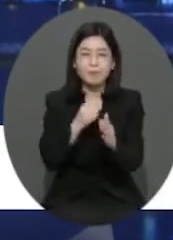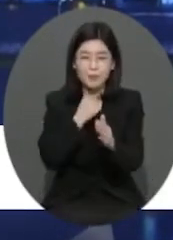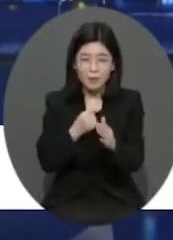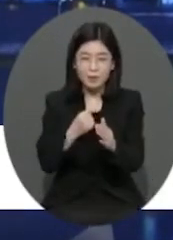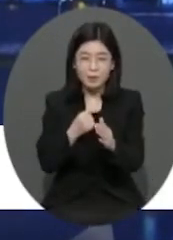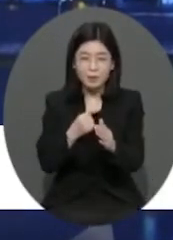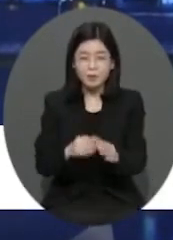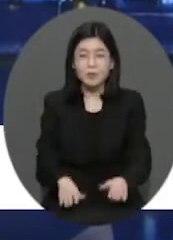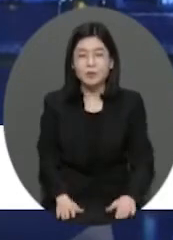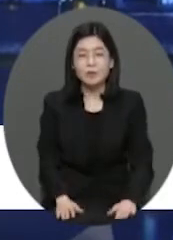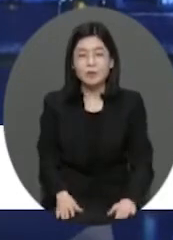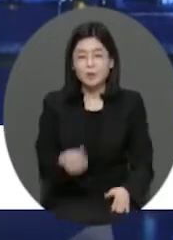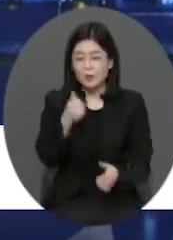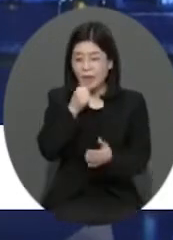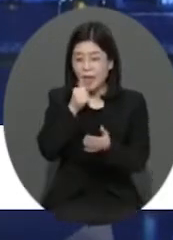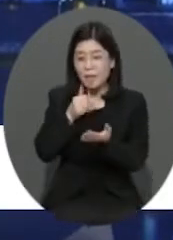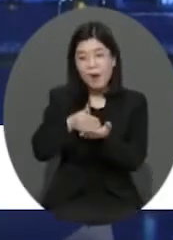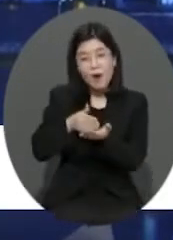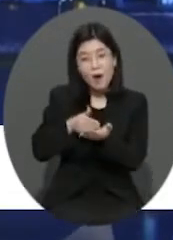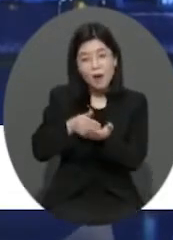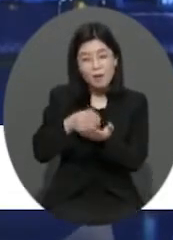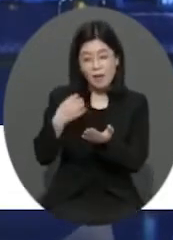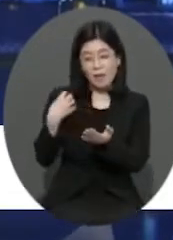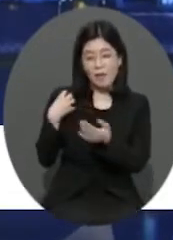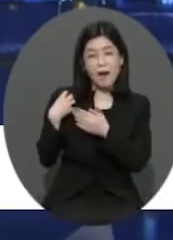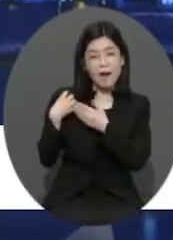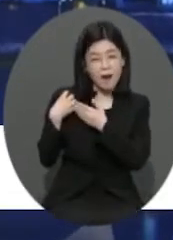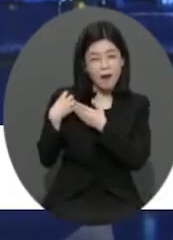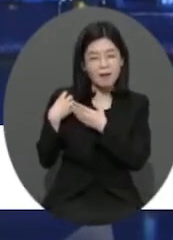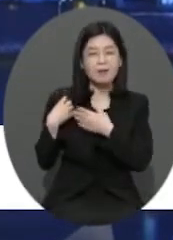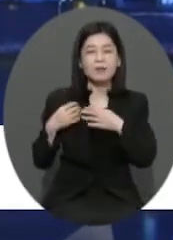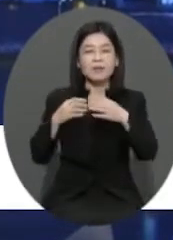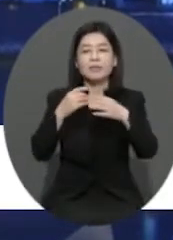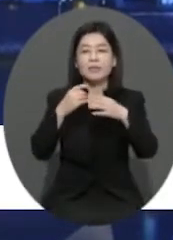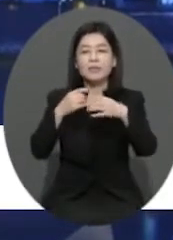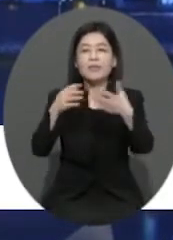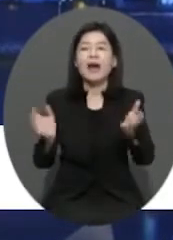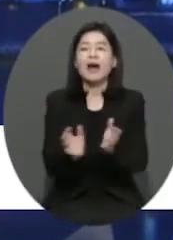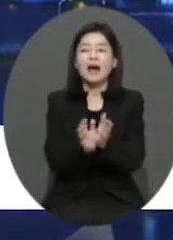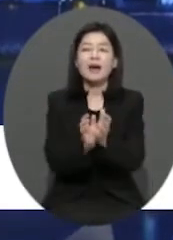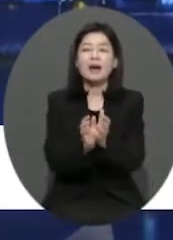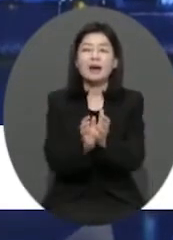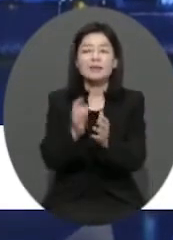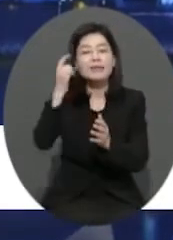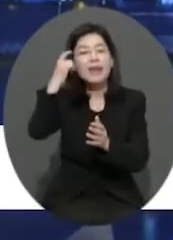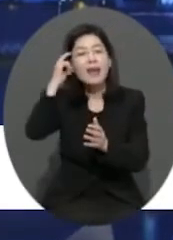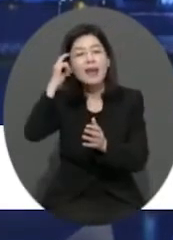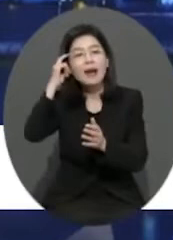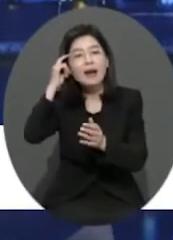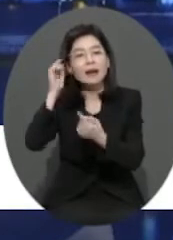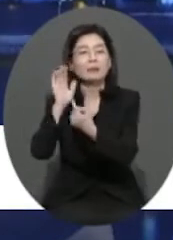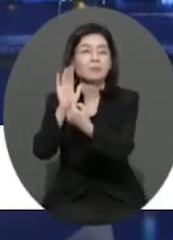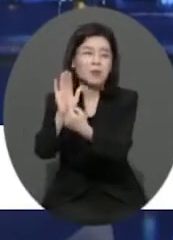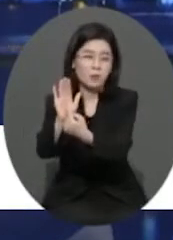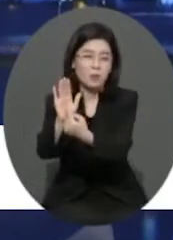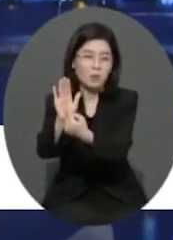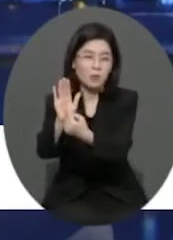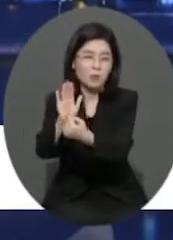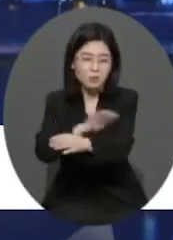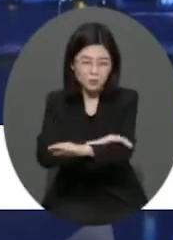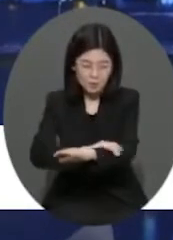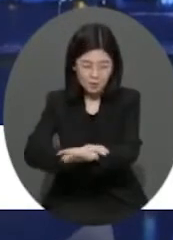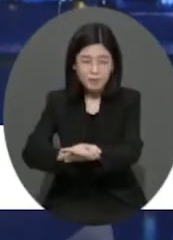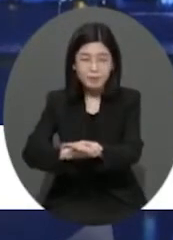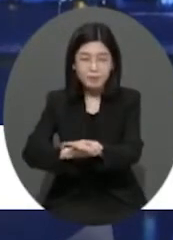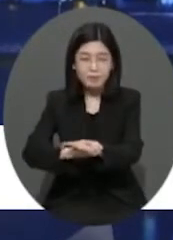직업 자체가 당의 메시지를 관리 하는 일이기 때문에 그 메세지가 국민들에게 혼란을 드리지 않도록 잘 관리해야 되겠다는